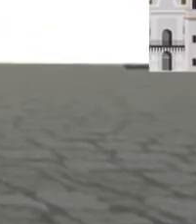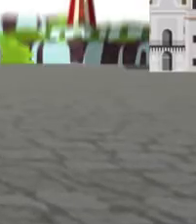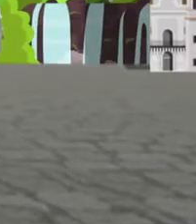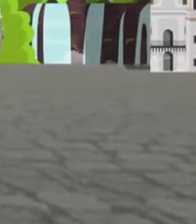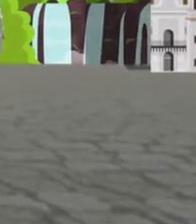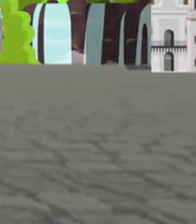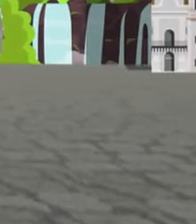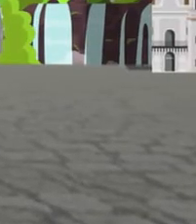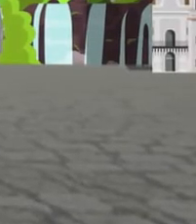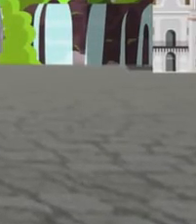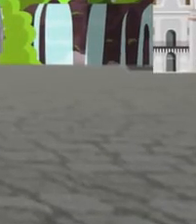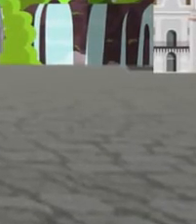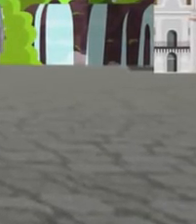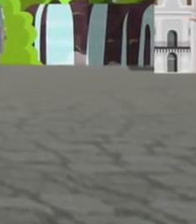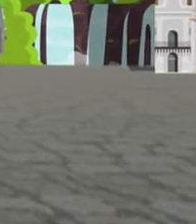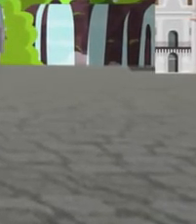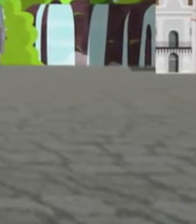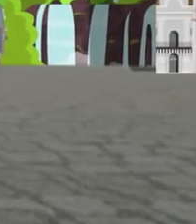음악